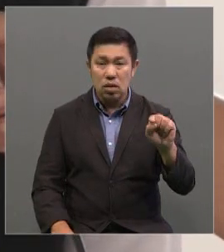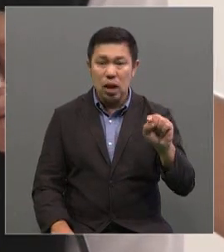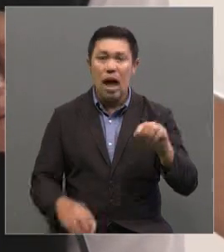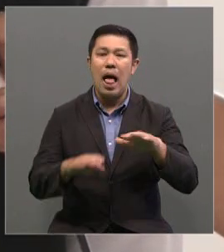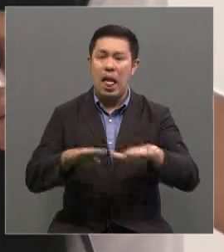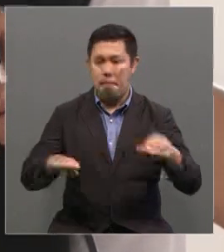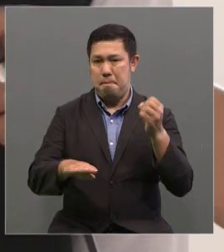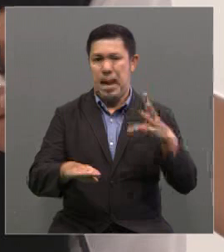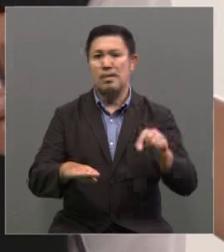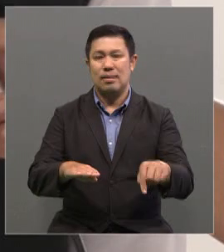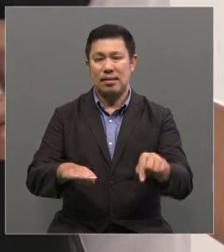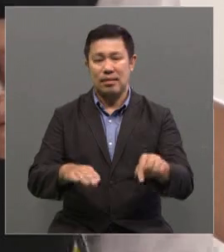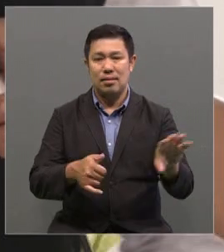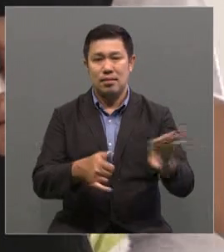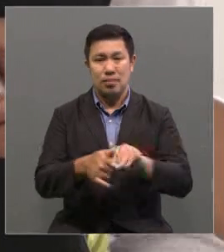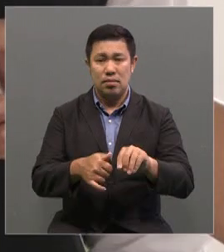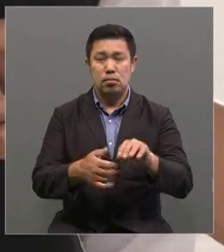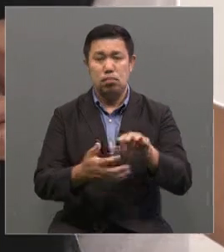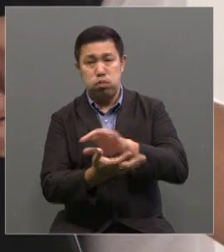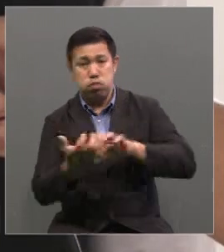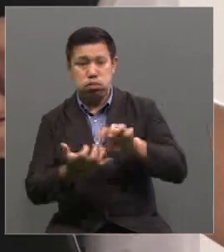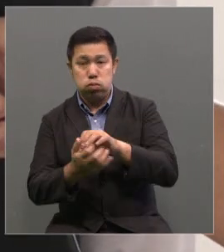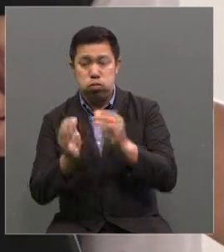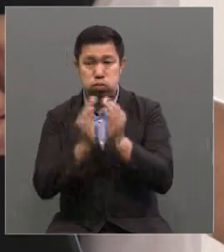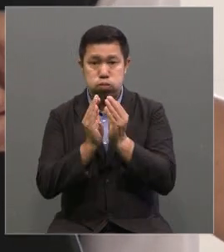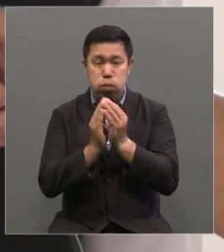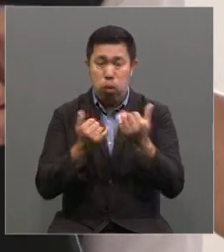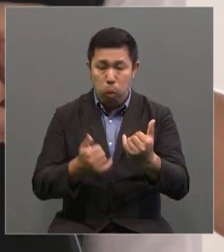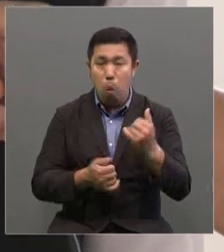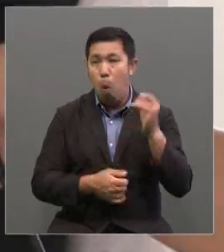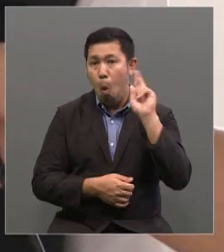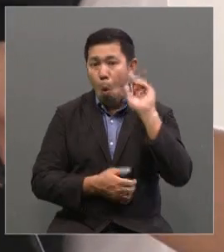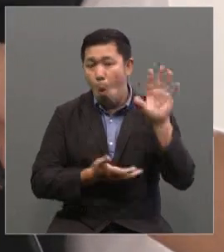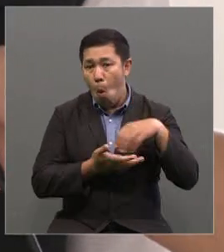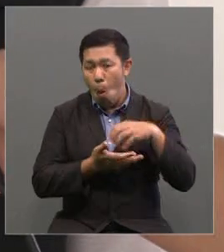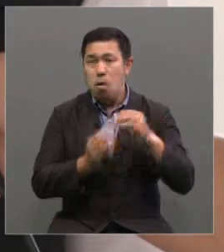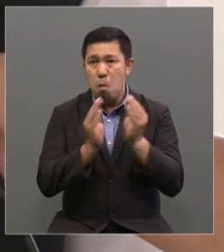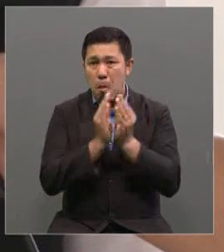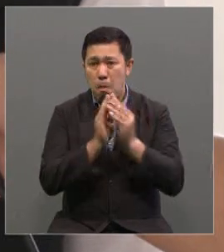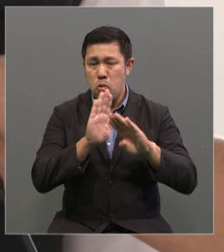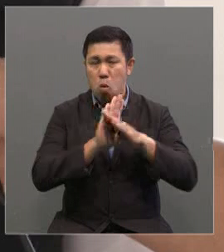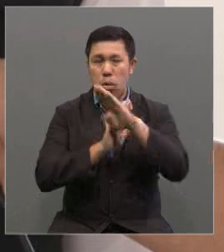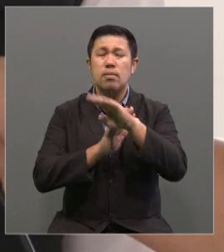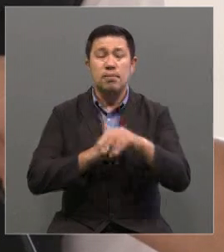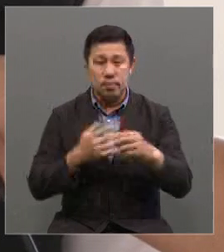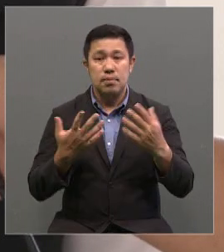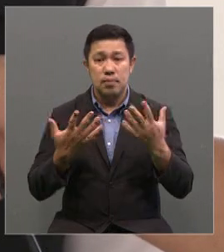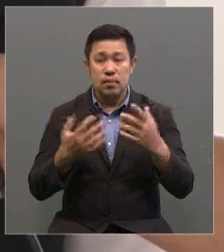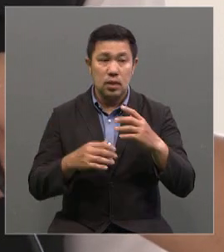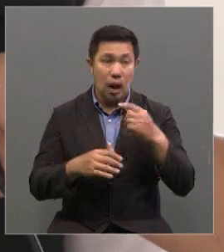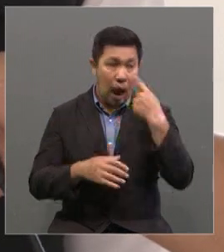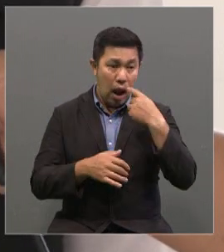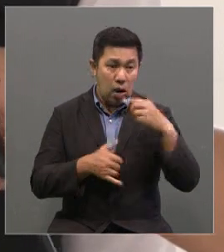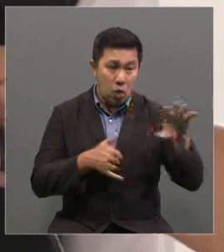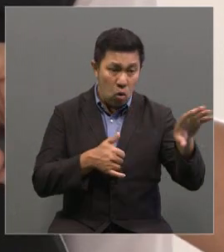ขึ้นในเด็กเป็นส่วนใหญ่นะครับก็เอามาผสมโรงกันก็มีตัวเลขที่รับรายงานเพิ่มขึ้นมากทีเดียวโดยหลักการเนี่ยสมมุติว่าถ้ามีผู้ติดเชื้อ